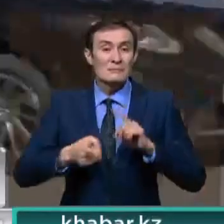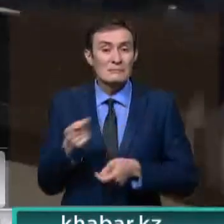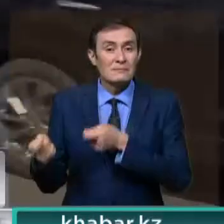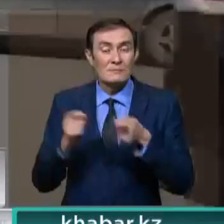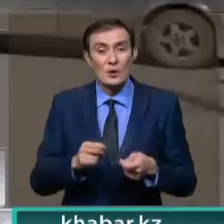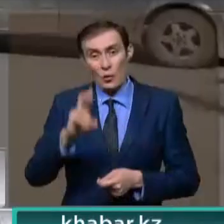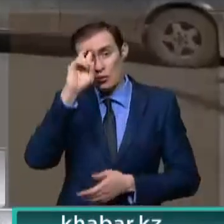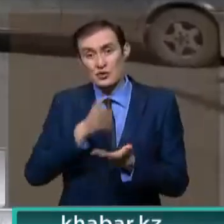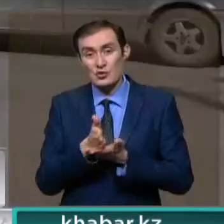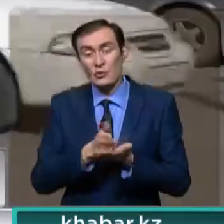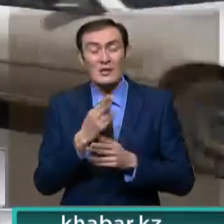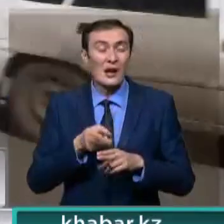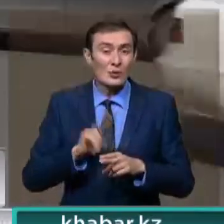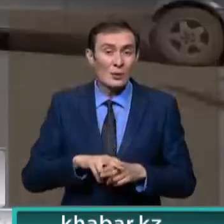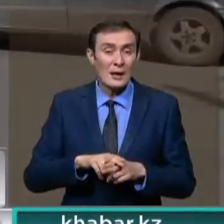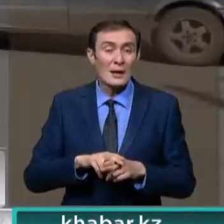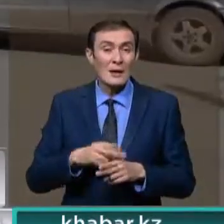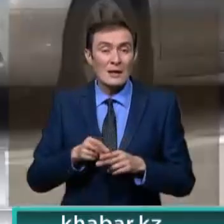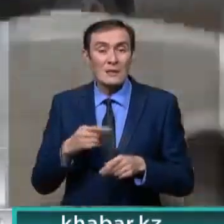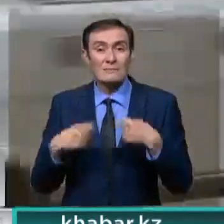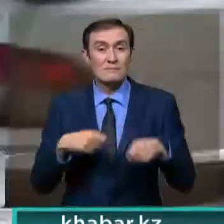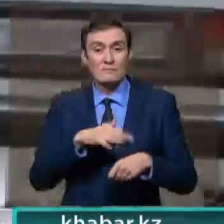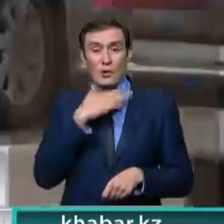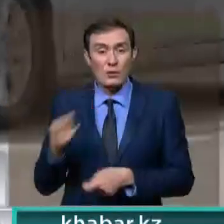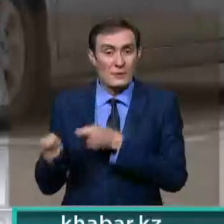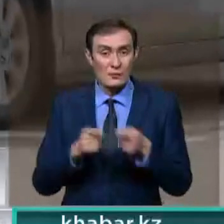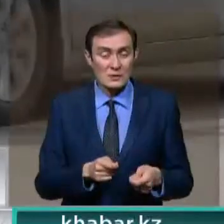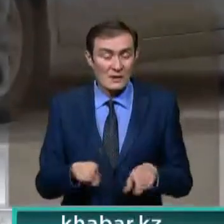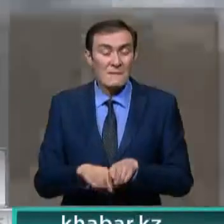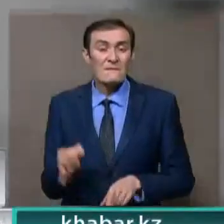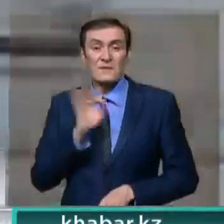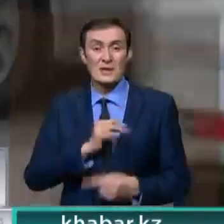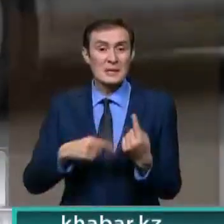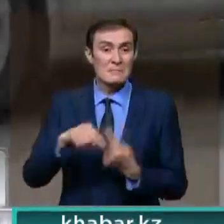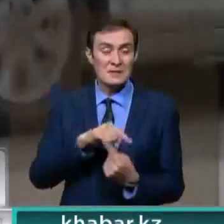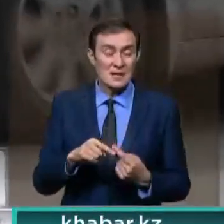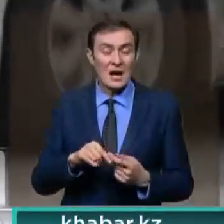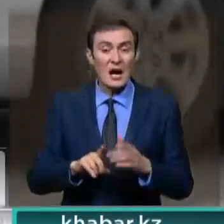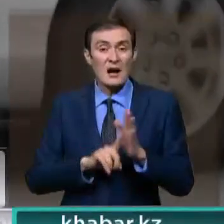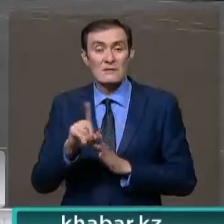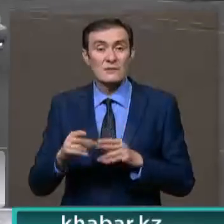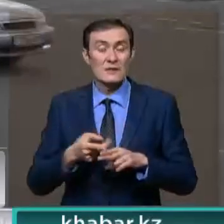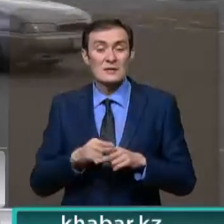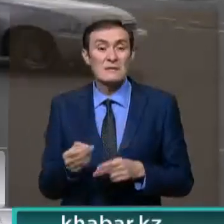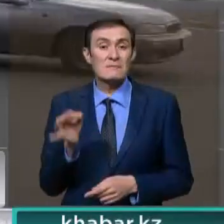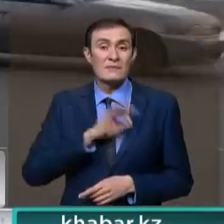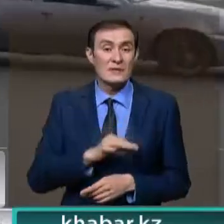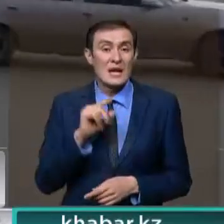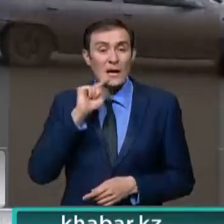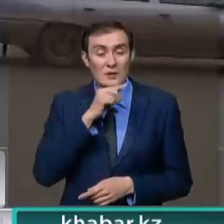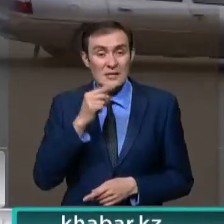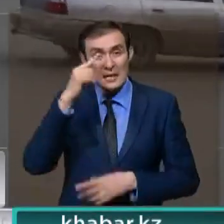предприниматели и чиновники, которые якобы поставили дело на поток. Это выгодный бизнес, а ажиотаж возник не только в погоне за экономией, но и